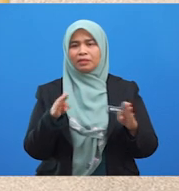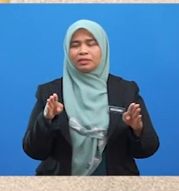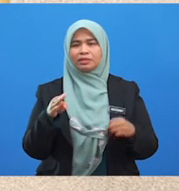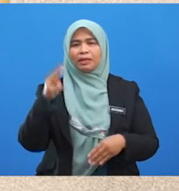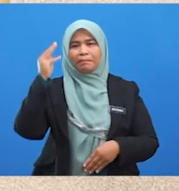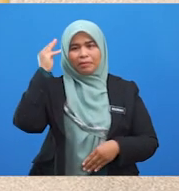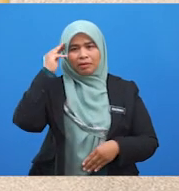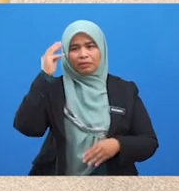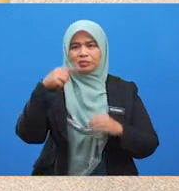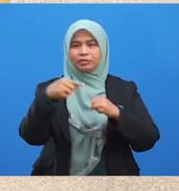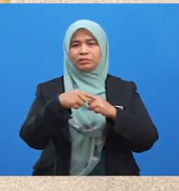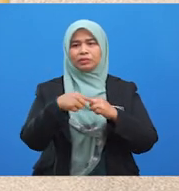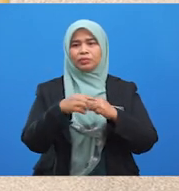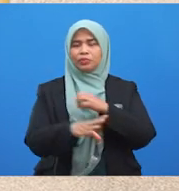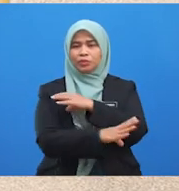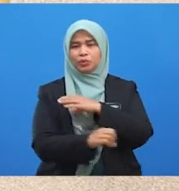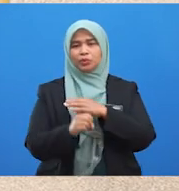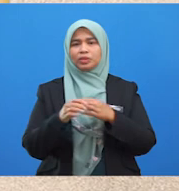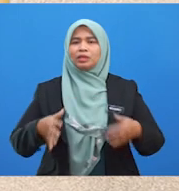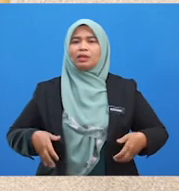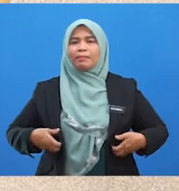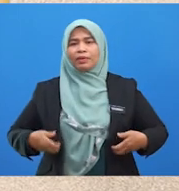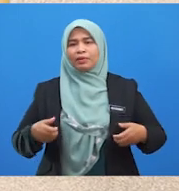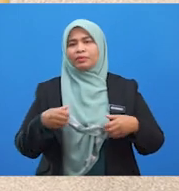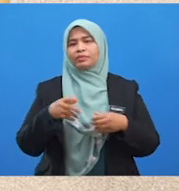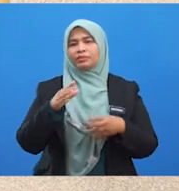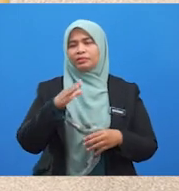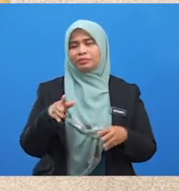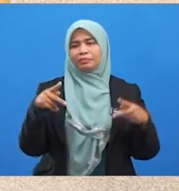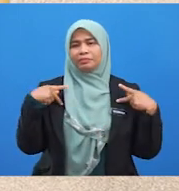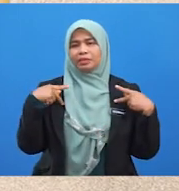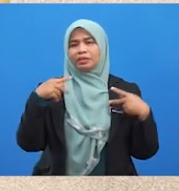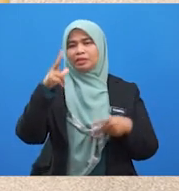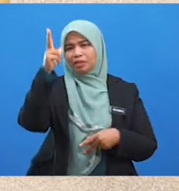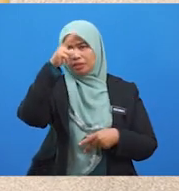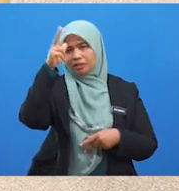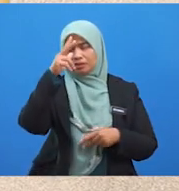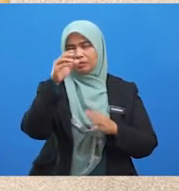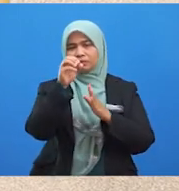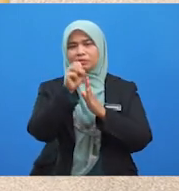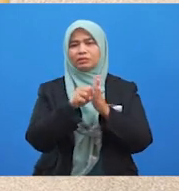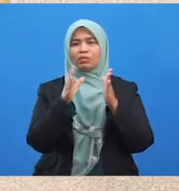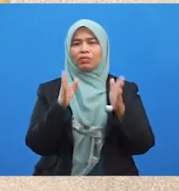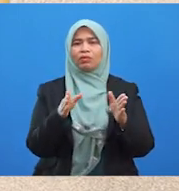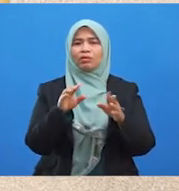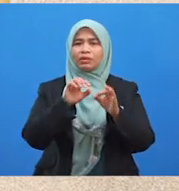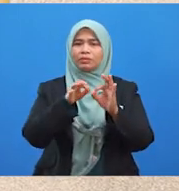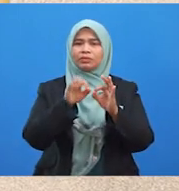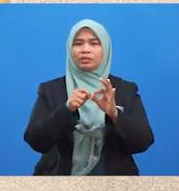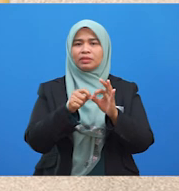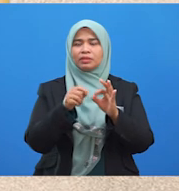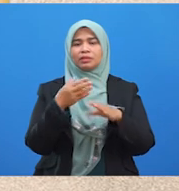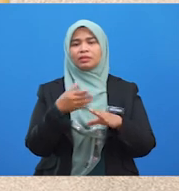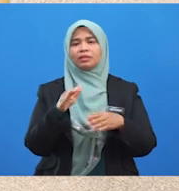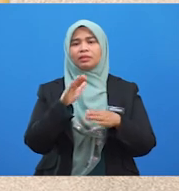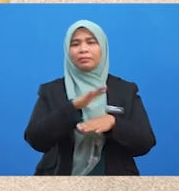subsidi milik kerajaan. Seorang penterjemah telah dipanggil untuk membantu Akinomoto.